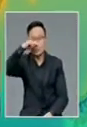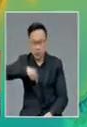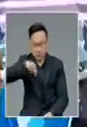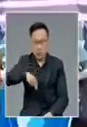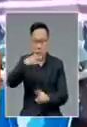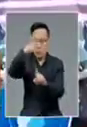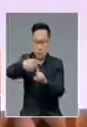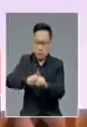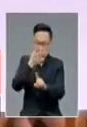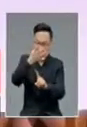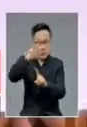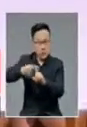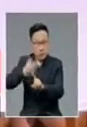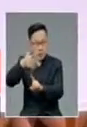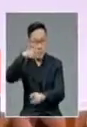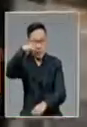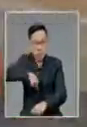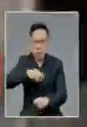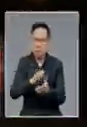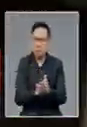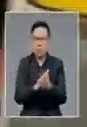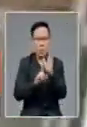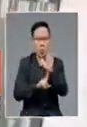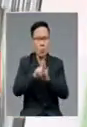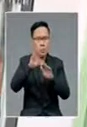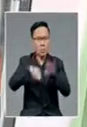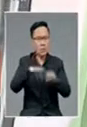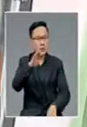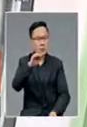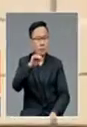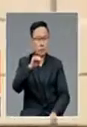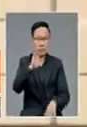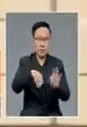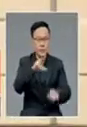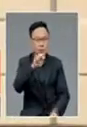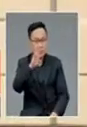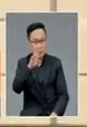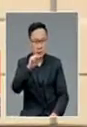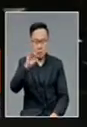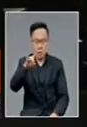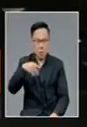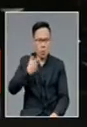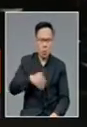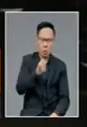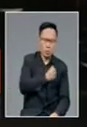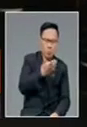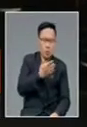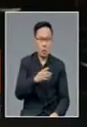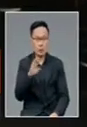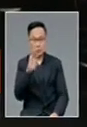งเมษาพฤษภาแบบร้อนจัดๆเนี่ยมีนาเมษาพฤษภาเนี่ยเราก็37-38นี่เราแย่แล้วนะ ใช่ๆ แล้วคุณผู้ชมคิด